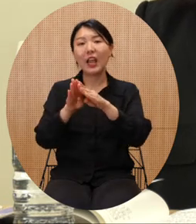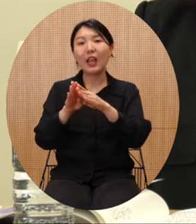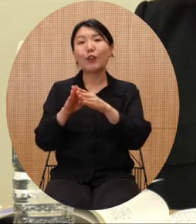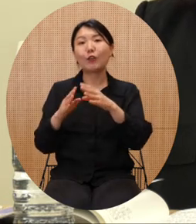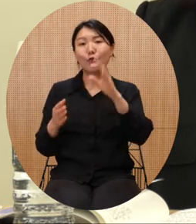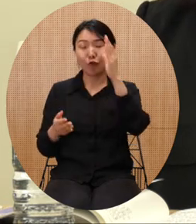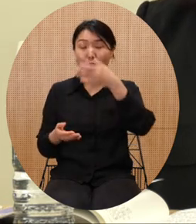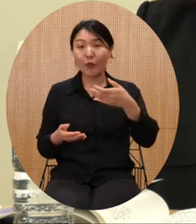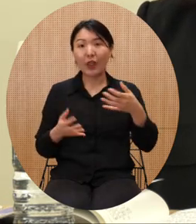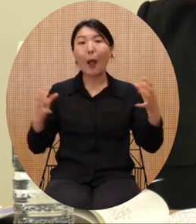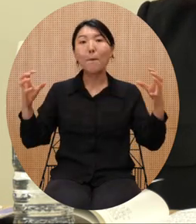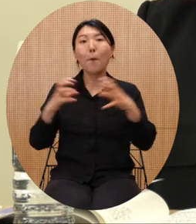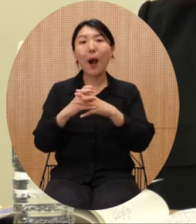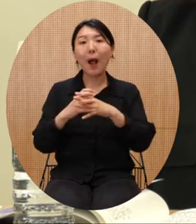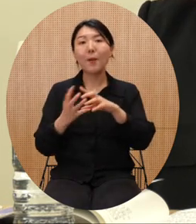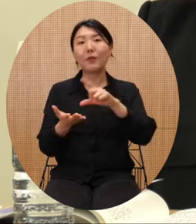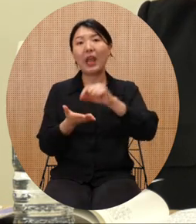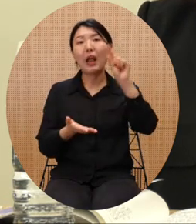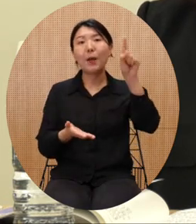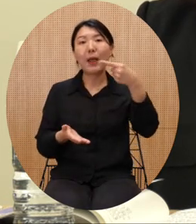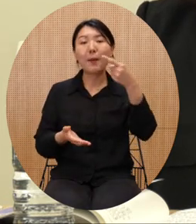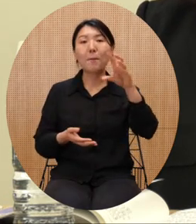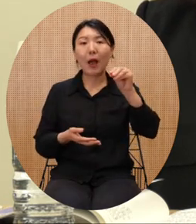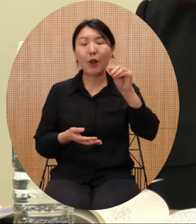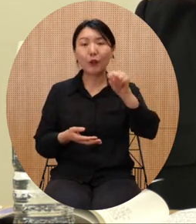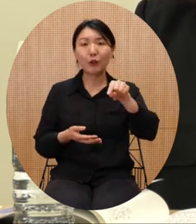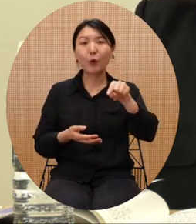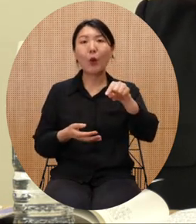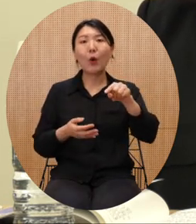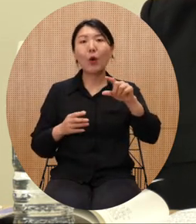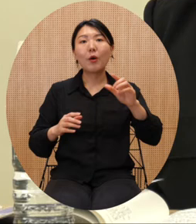정도의 돈으로 생계를 이어가고 있고요.